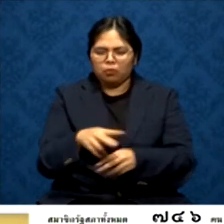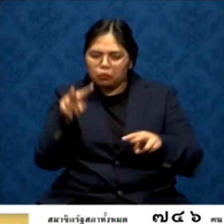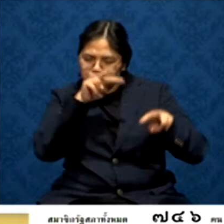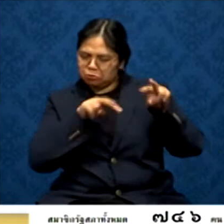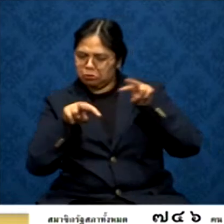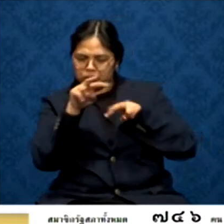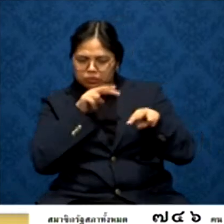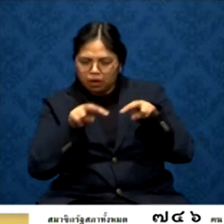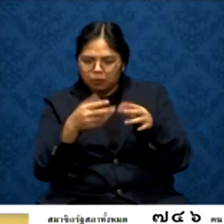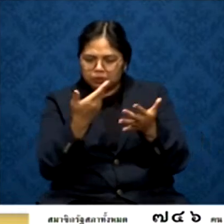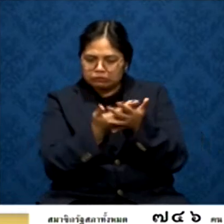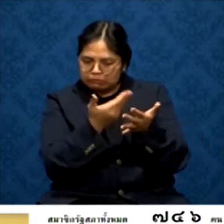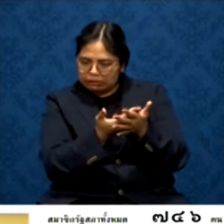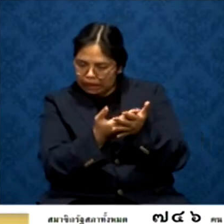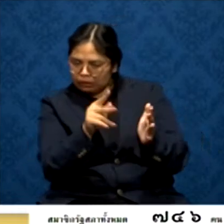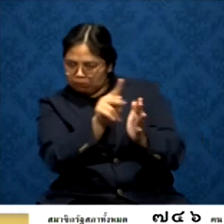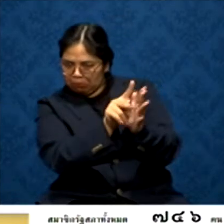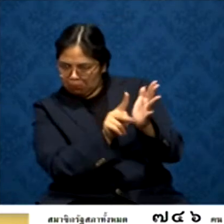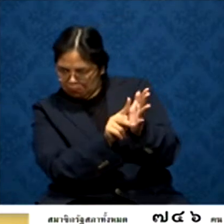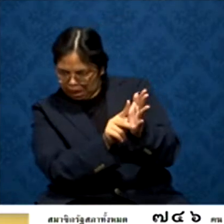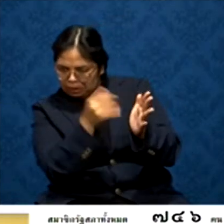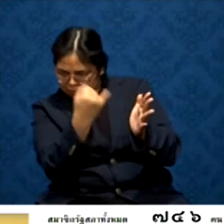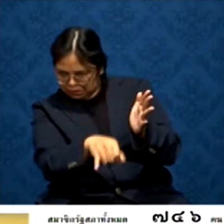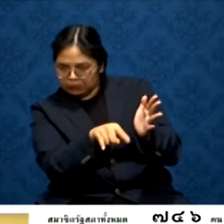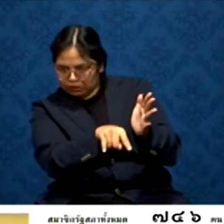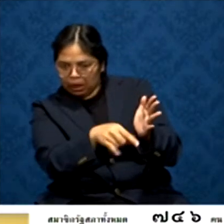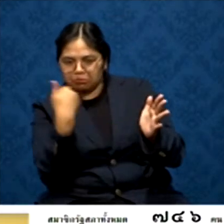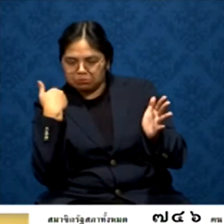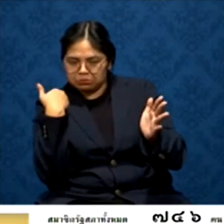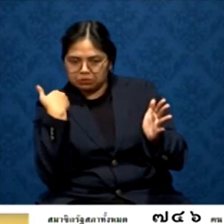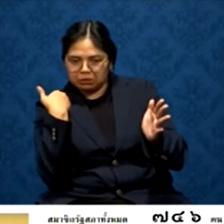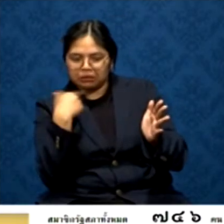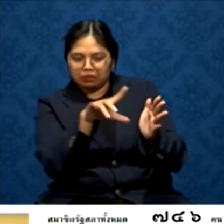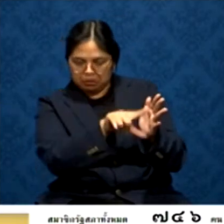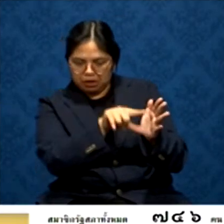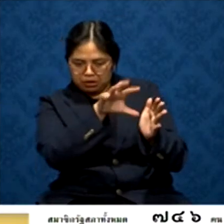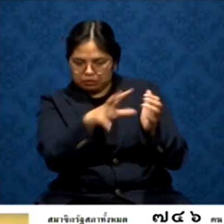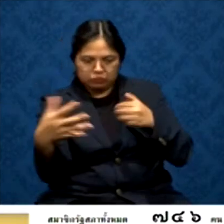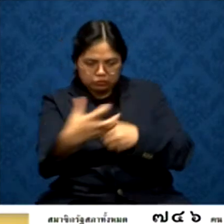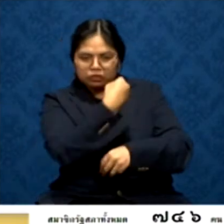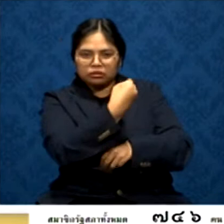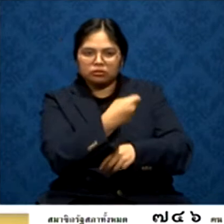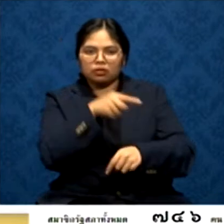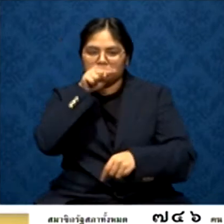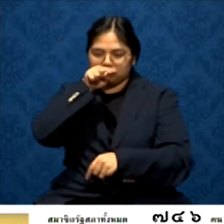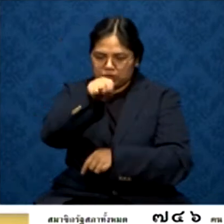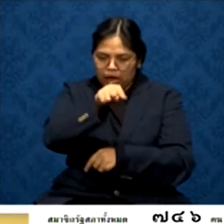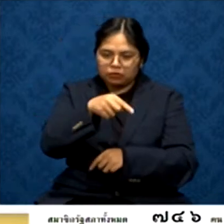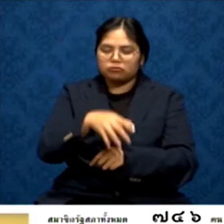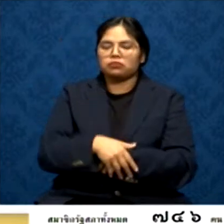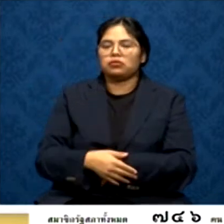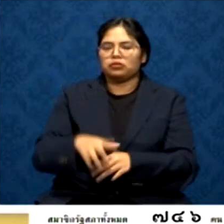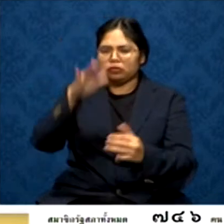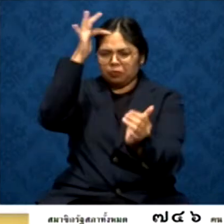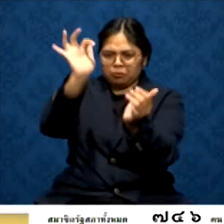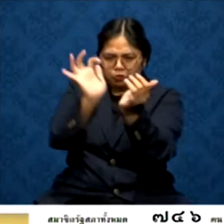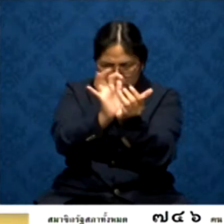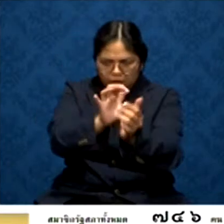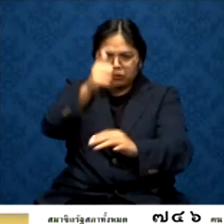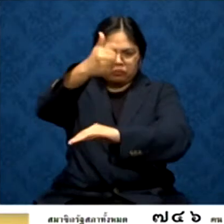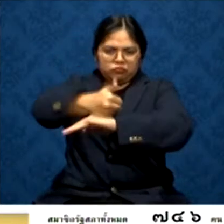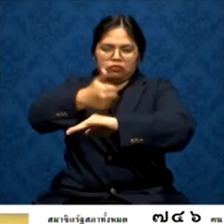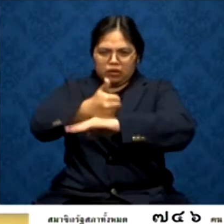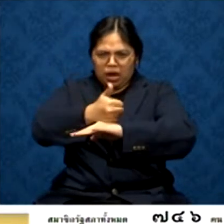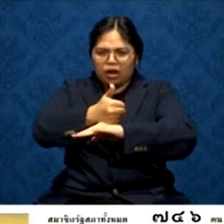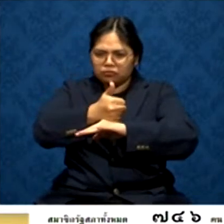พย์สินที่ได้มาจากการกระทำผิดหรือไม่สั่งเลยครับสั่งผบ.ตร.ให้ดำเนินการ